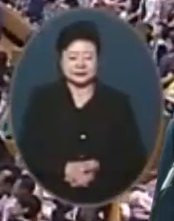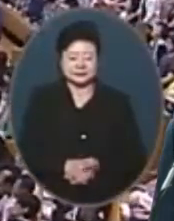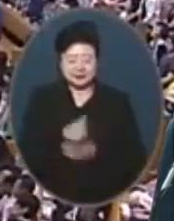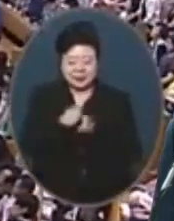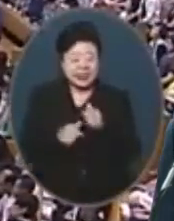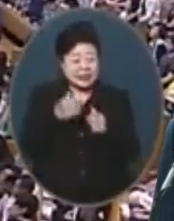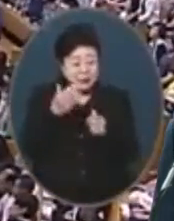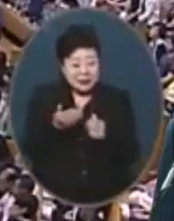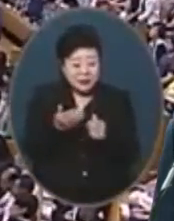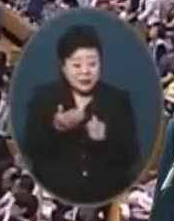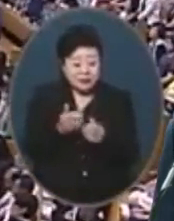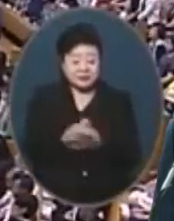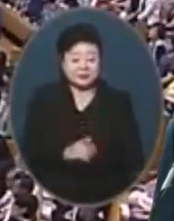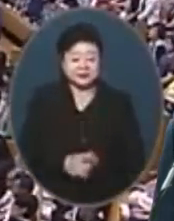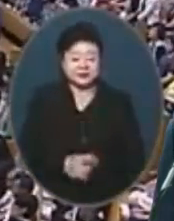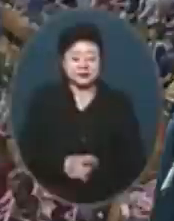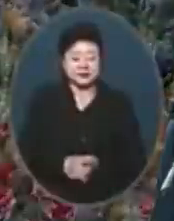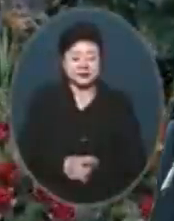하나님께서는